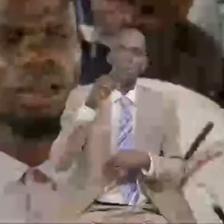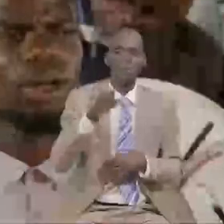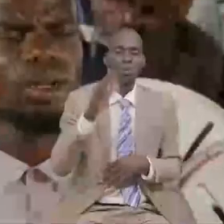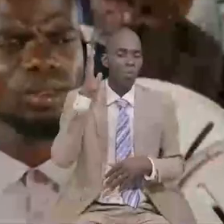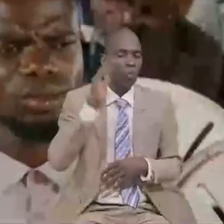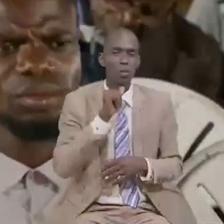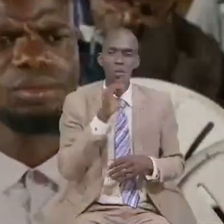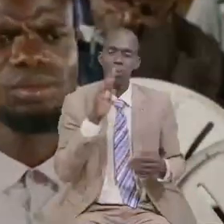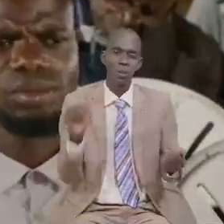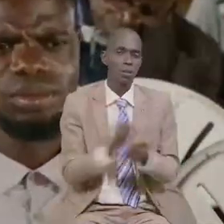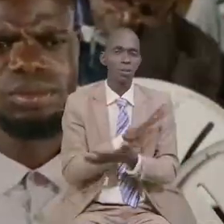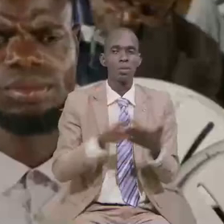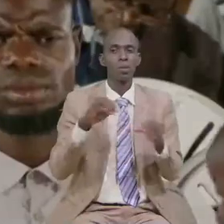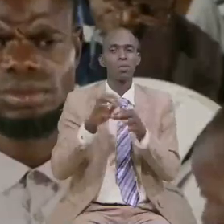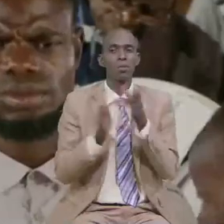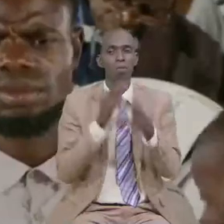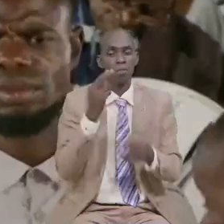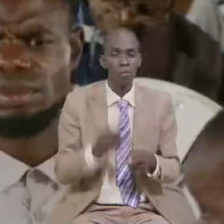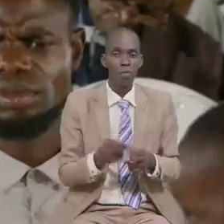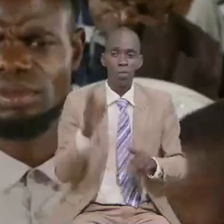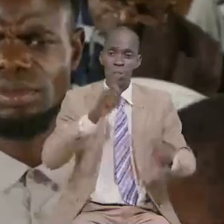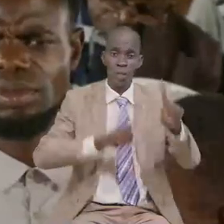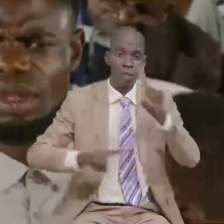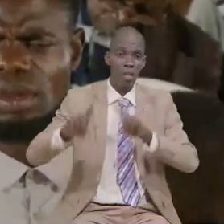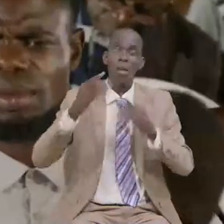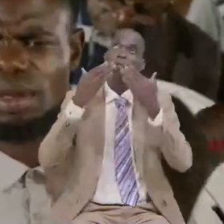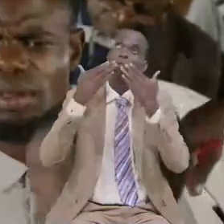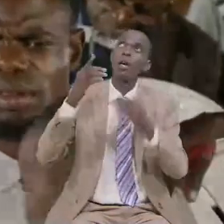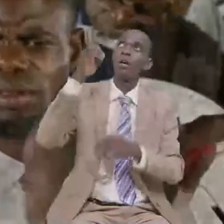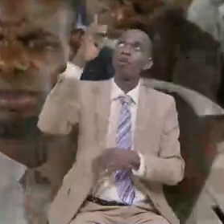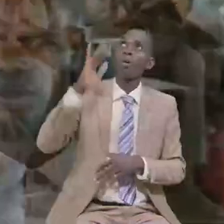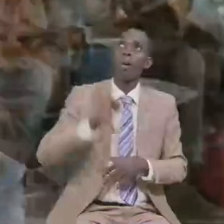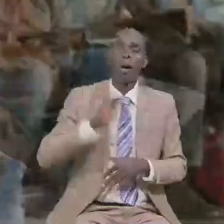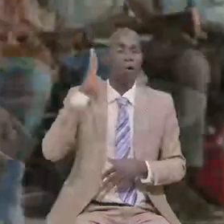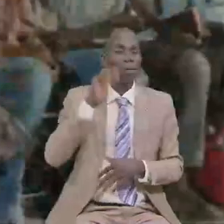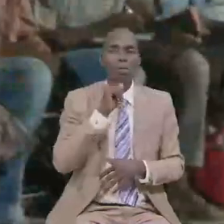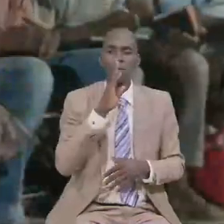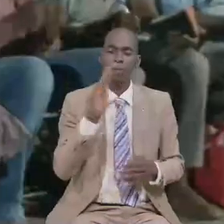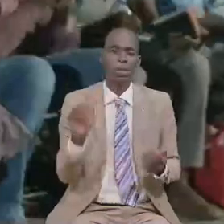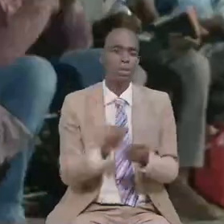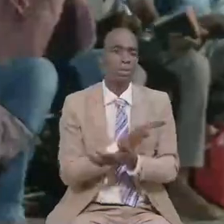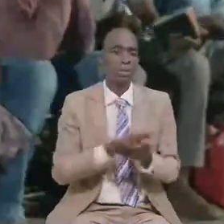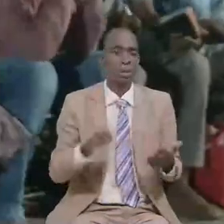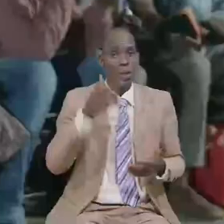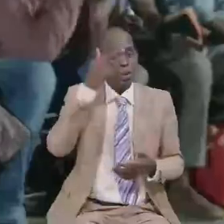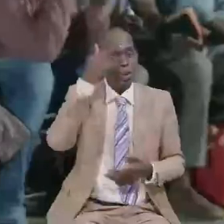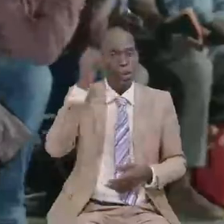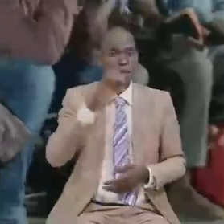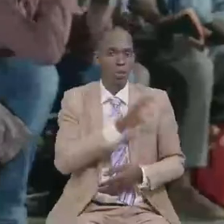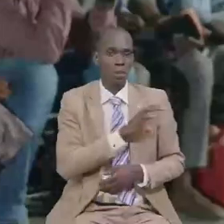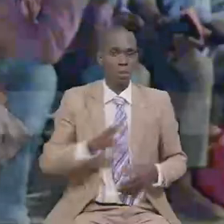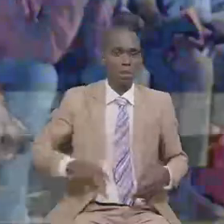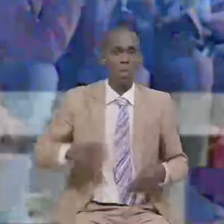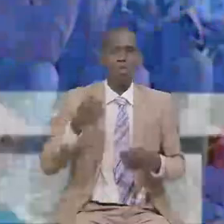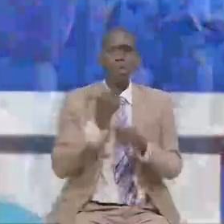périras pas. Dieu merci, je ne périrai pas. Parce que Christ, le